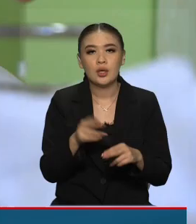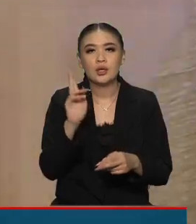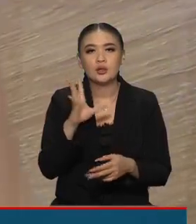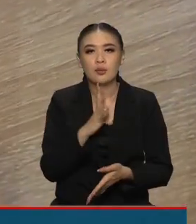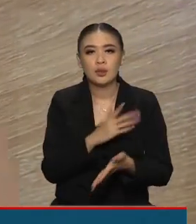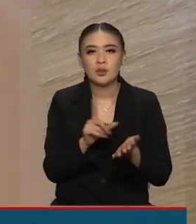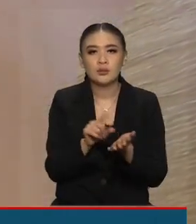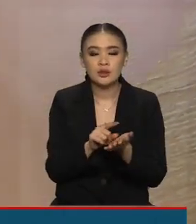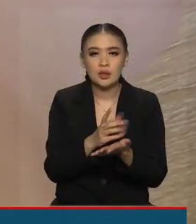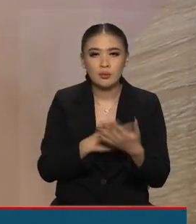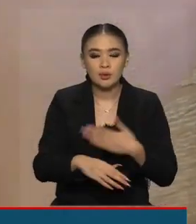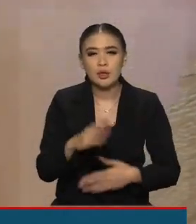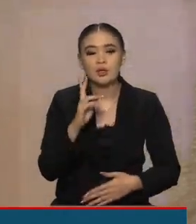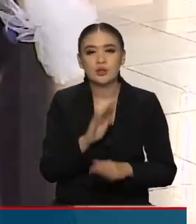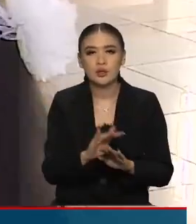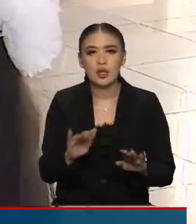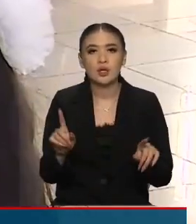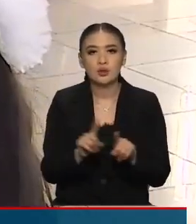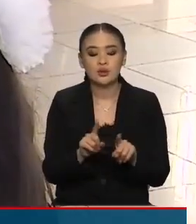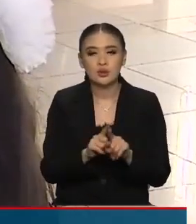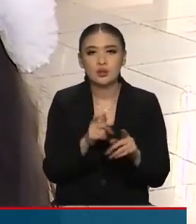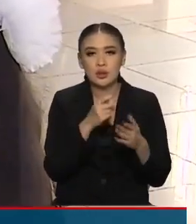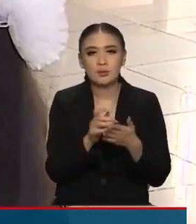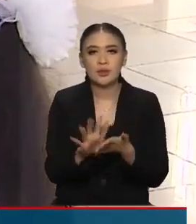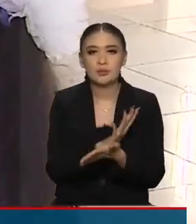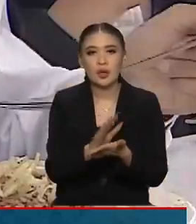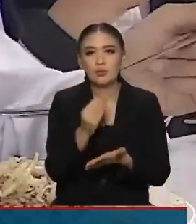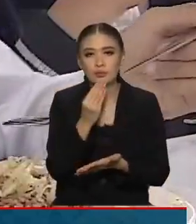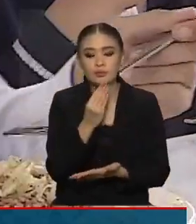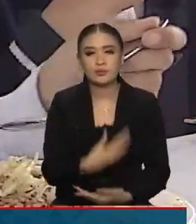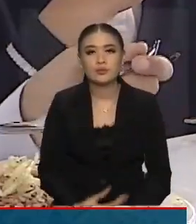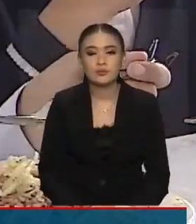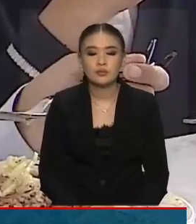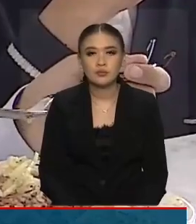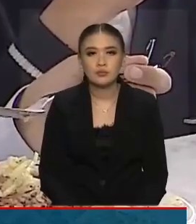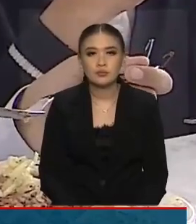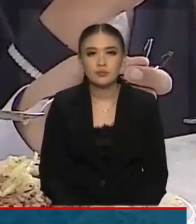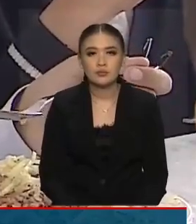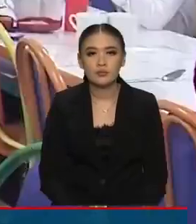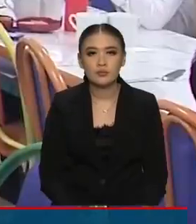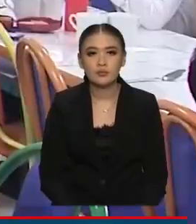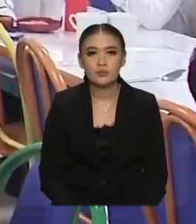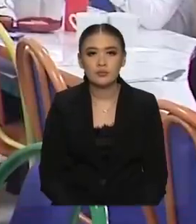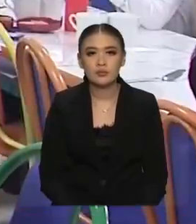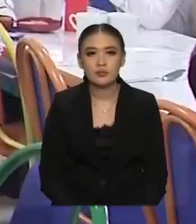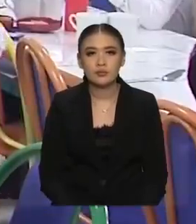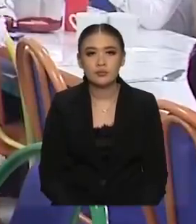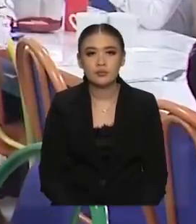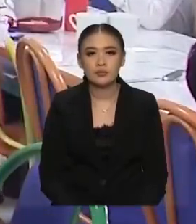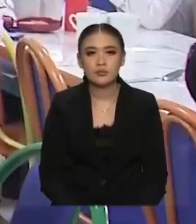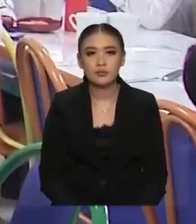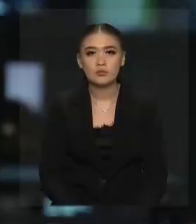әрі кірісі күн көрісіне жетпейтін отбасылардың балалары да тегін тамақпен қамтылады. Жанель Нұрболатқызы, Қошқар Байқалиев, Жібек жолы арнасы.